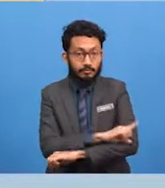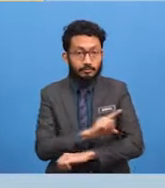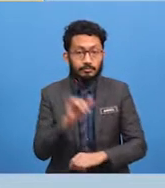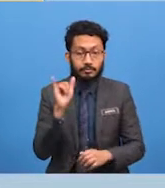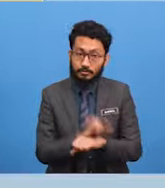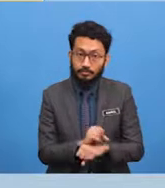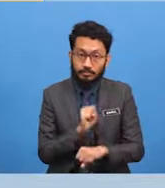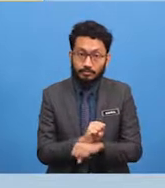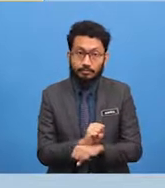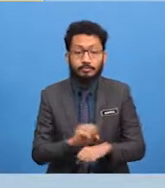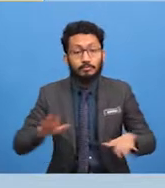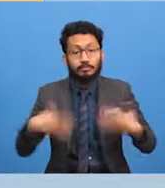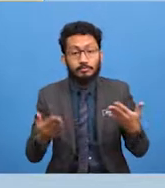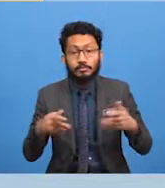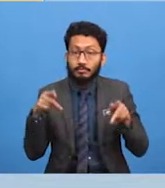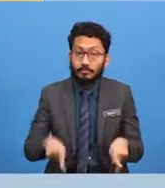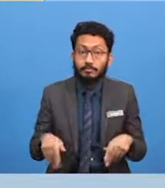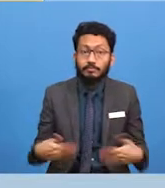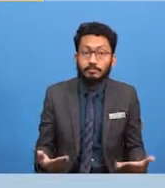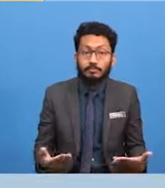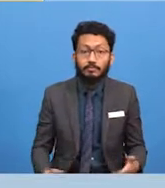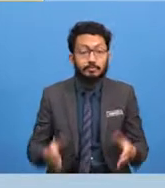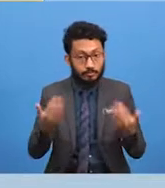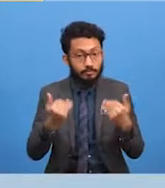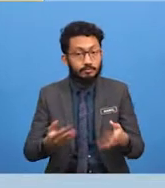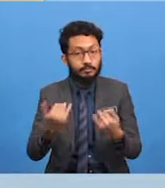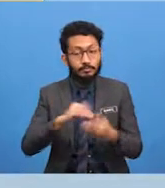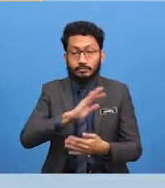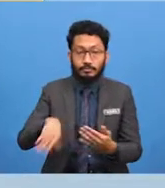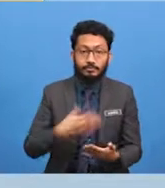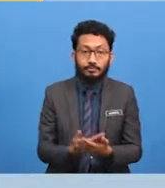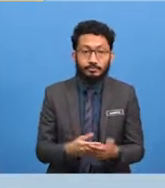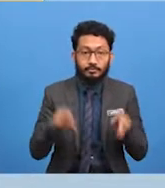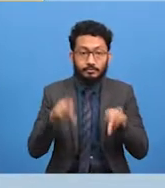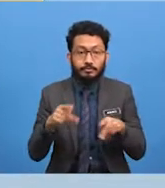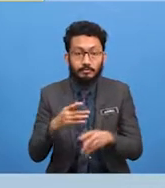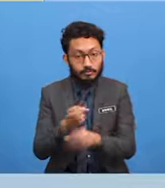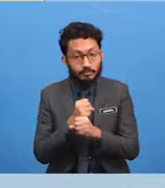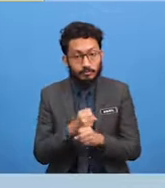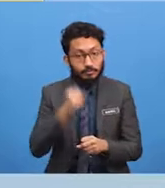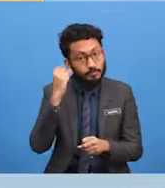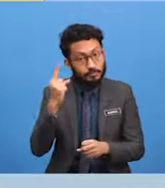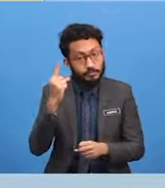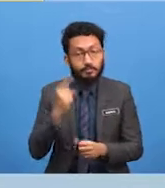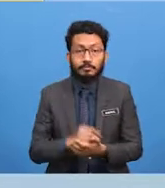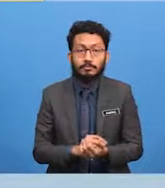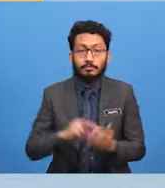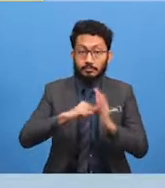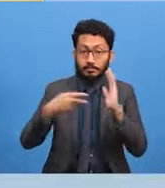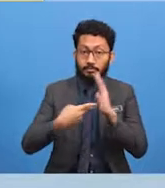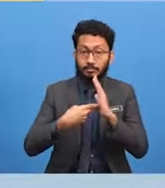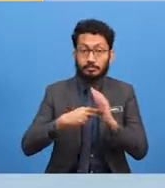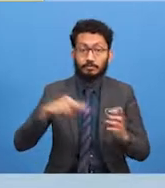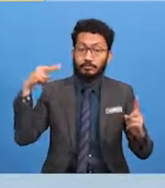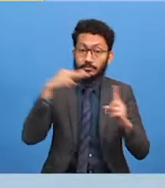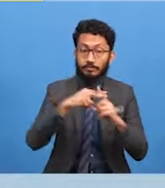Bagaimana pelajar-pelajar sekarang? Cikgu harap pelajar-pelajar telah pun dapat memahami maksud visi, misi